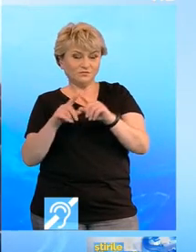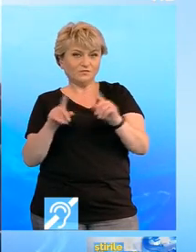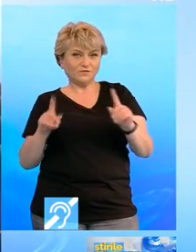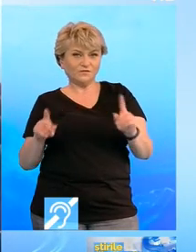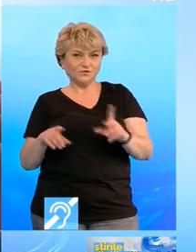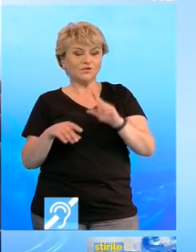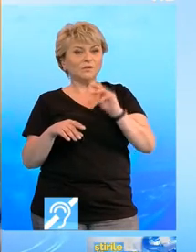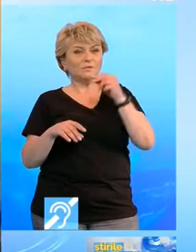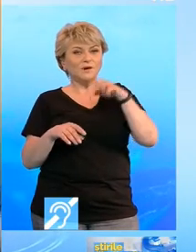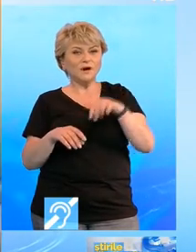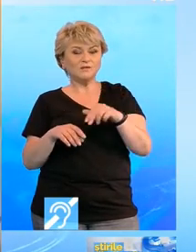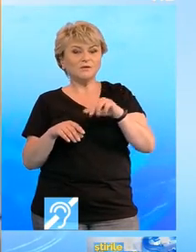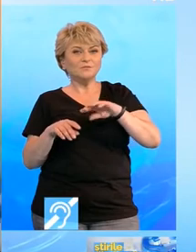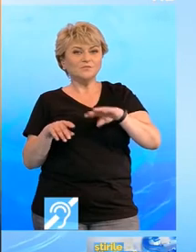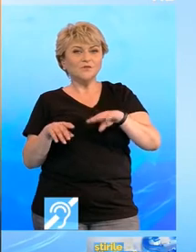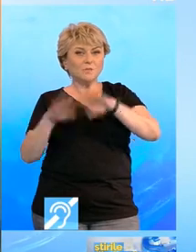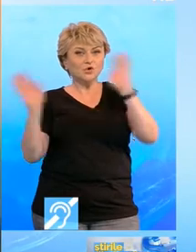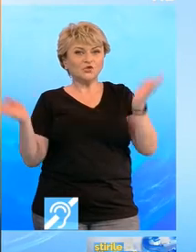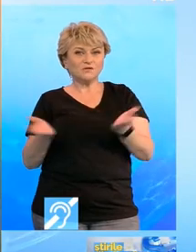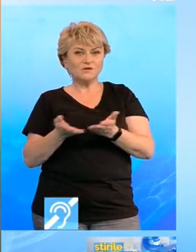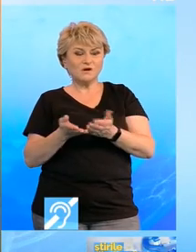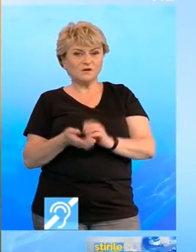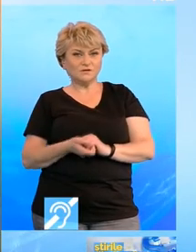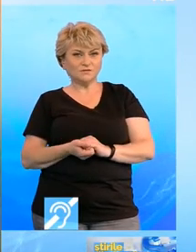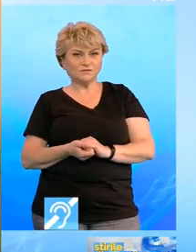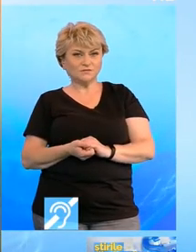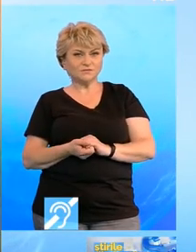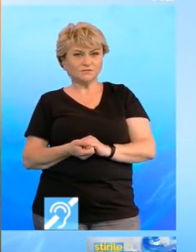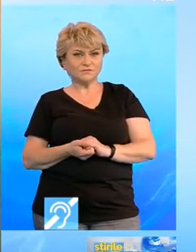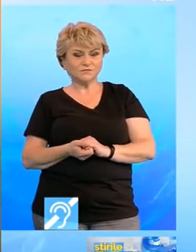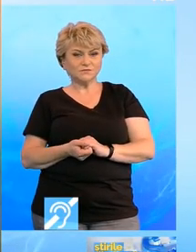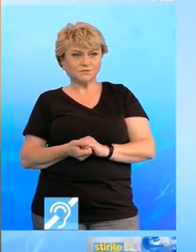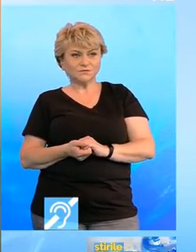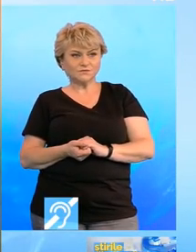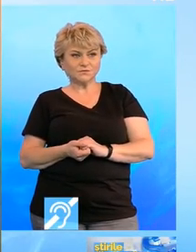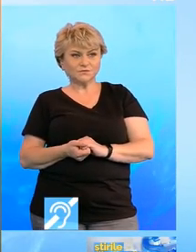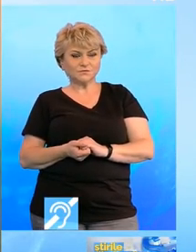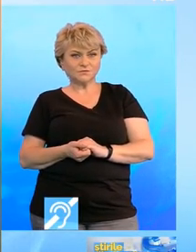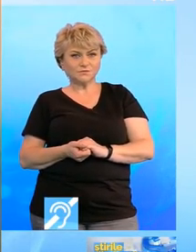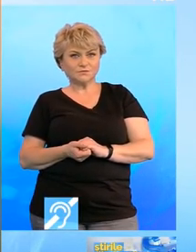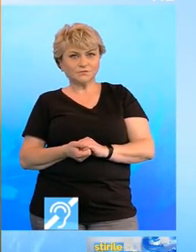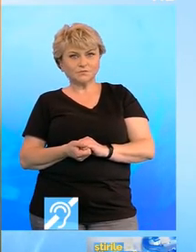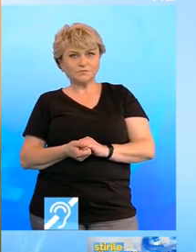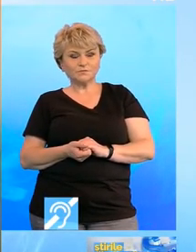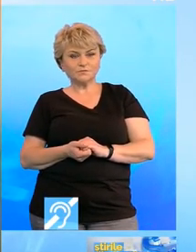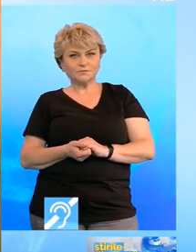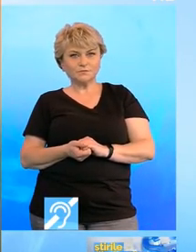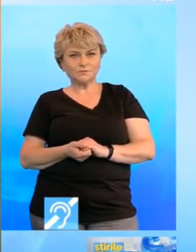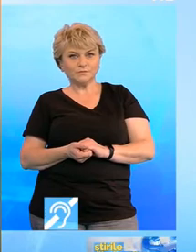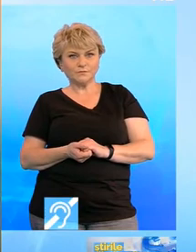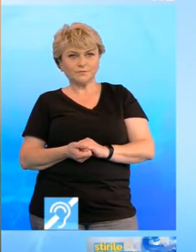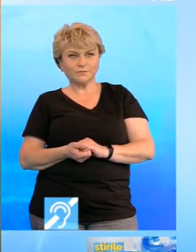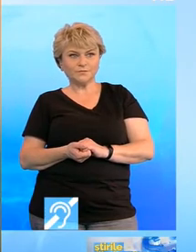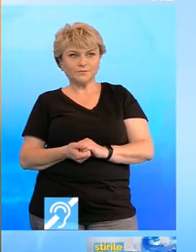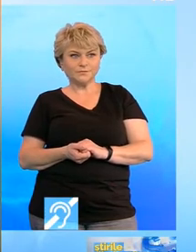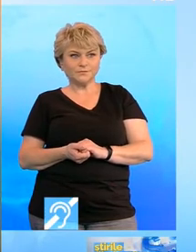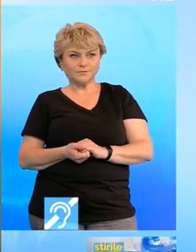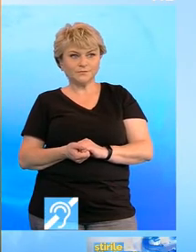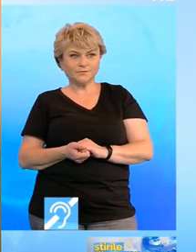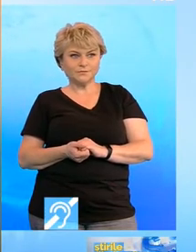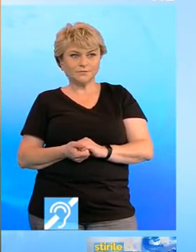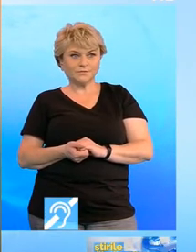plan mondial. The secret of the UK education system is that it adapts to the learners, that each school can be different and reach the